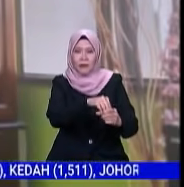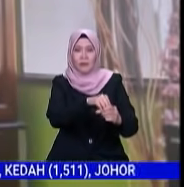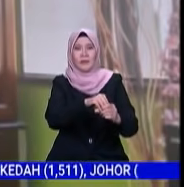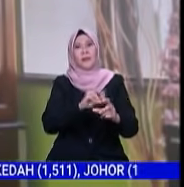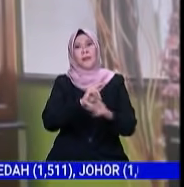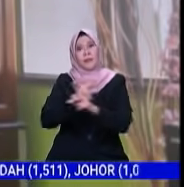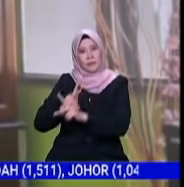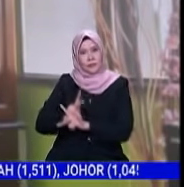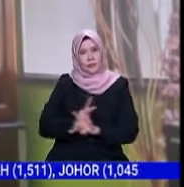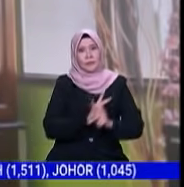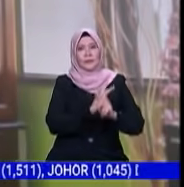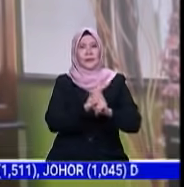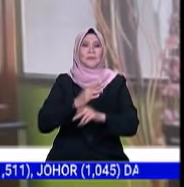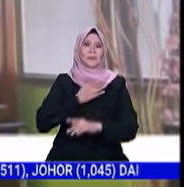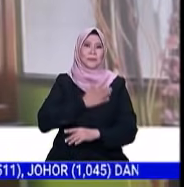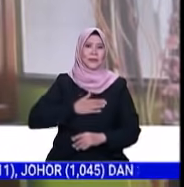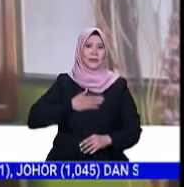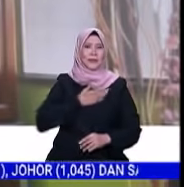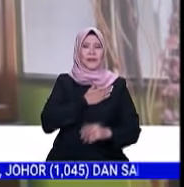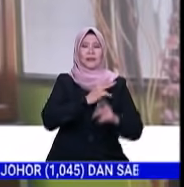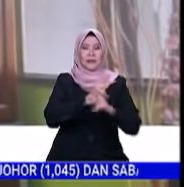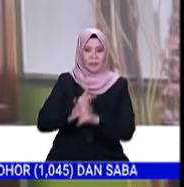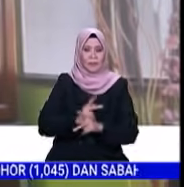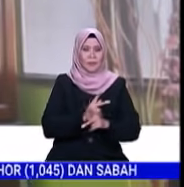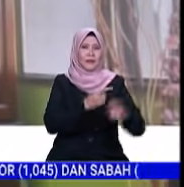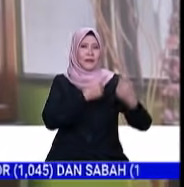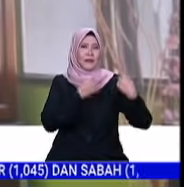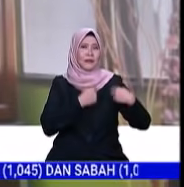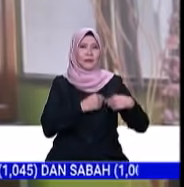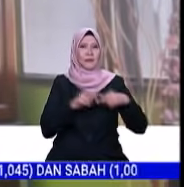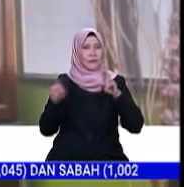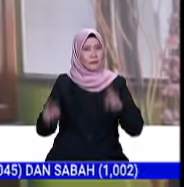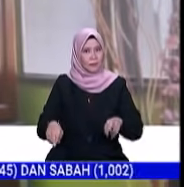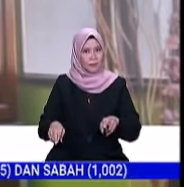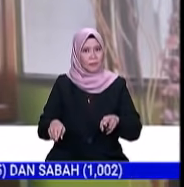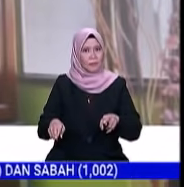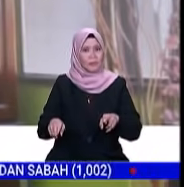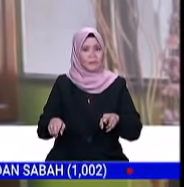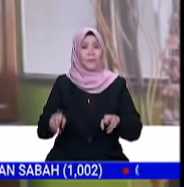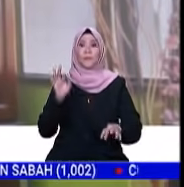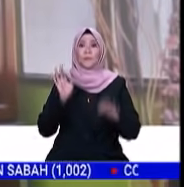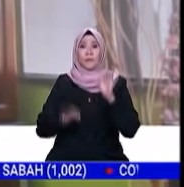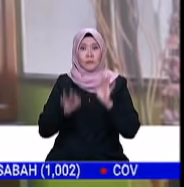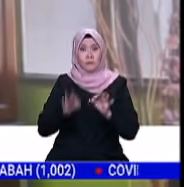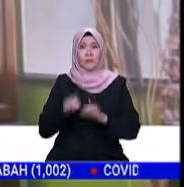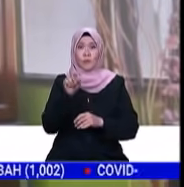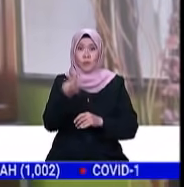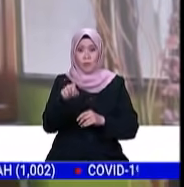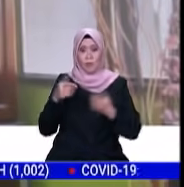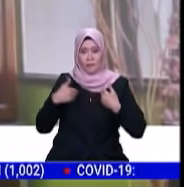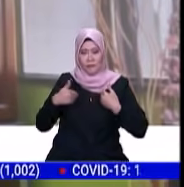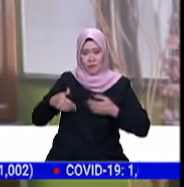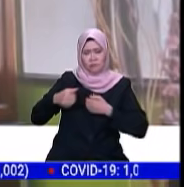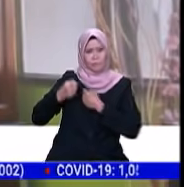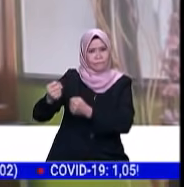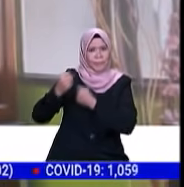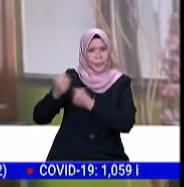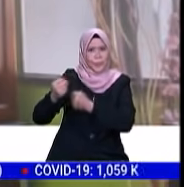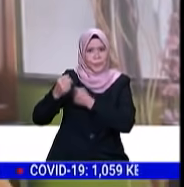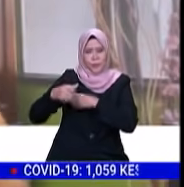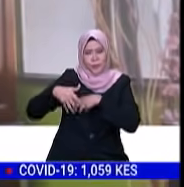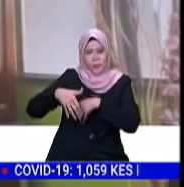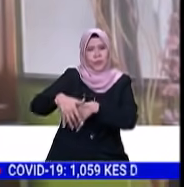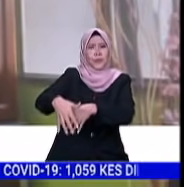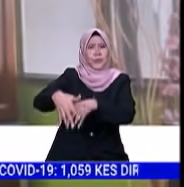jaga hati rakyat. Bukan apa, sebab bila kita berada di jalanan, bila kita